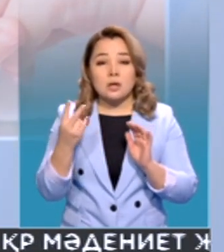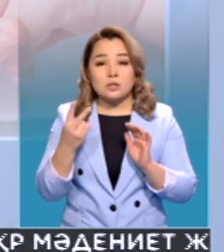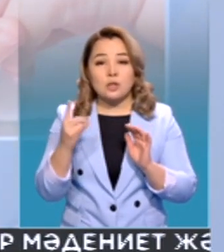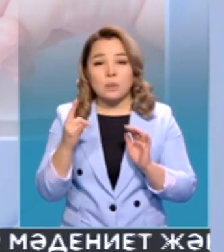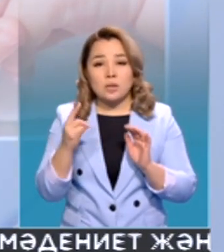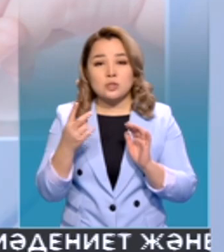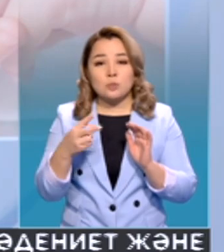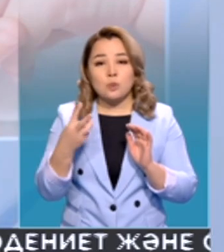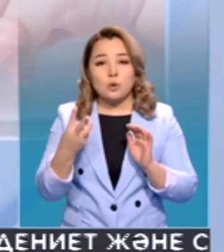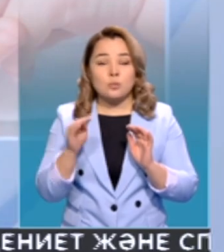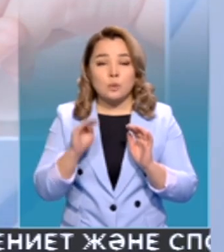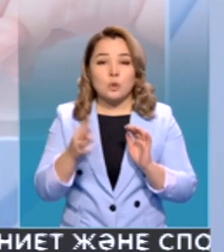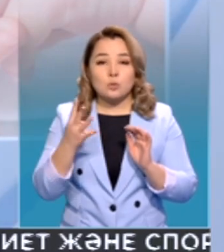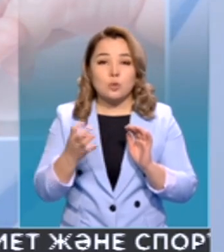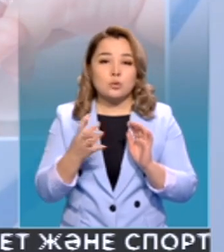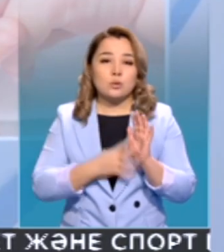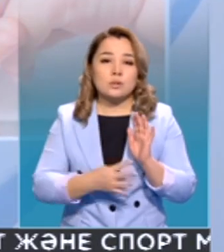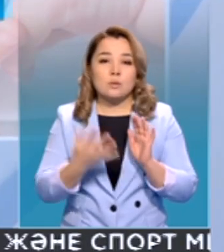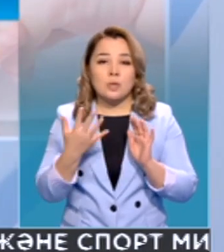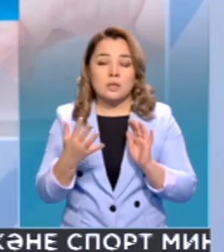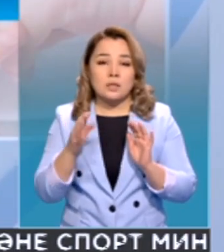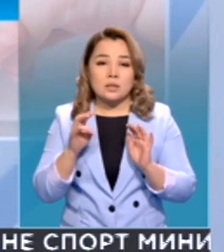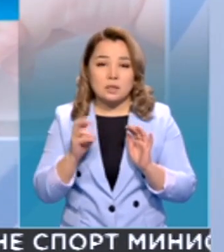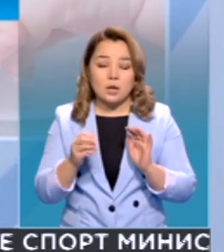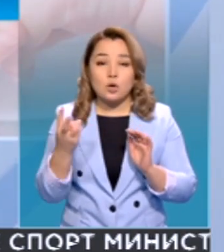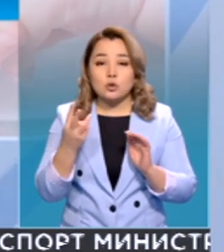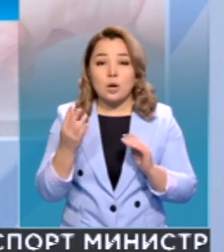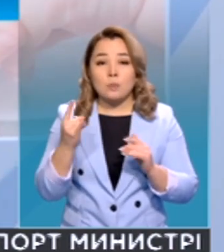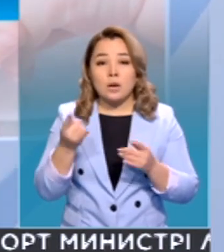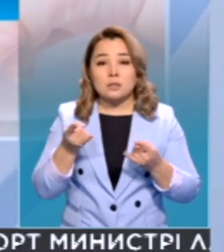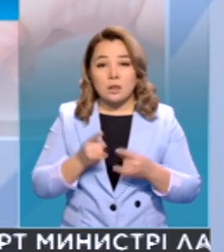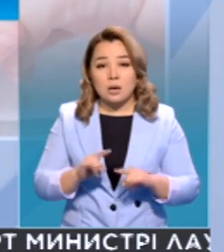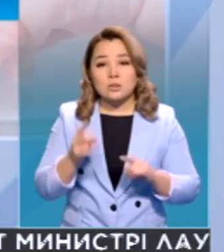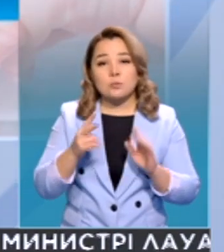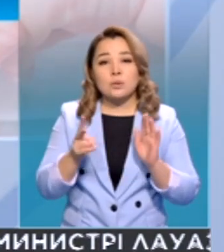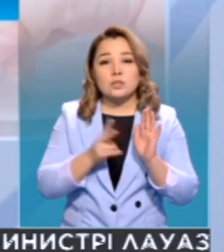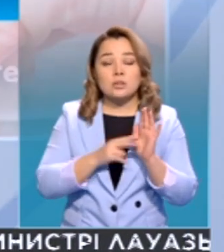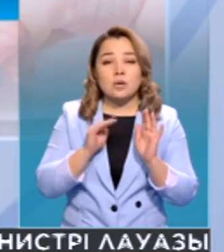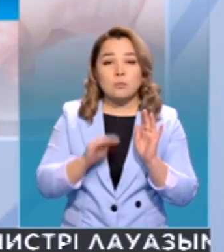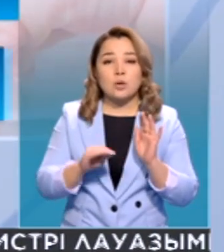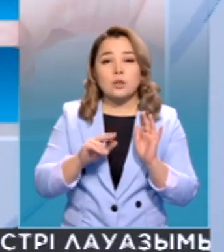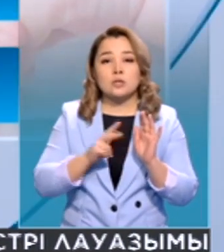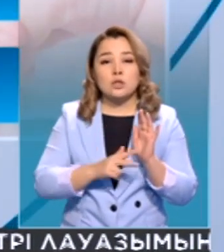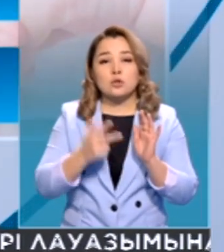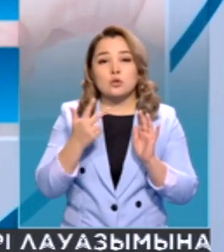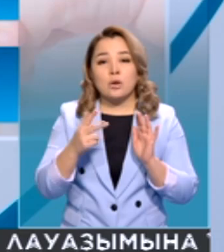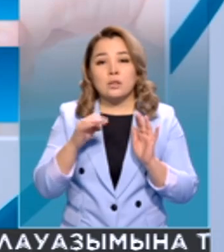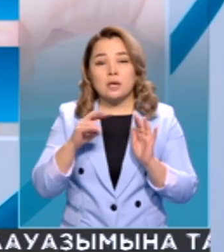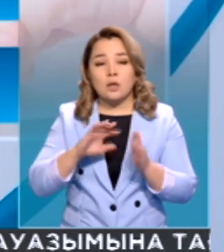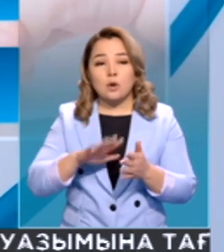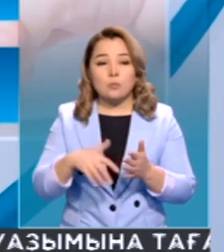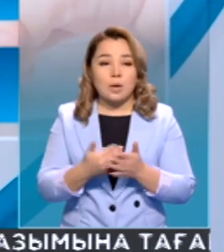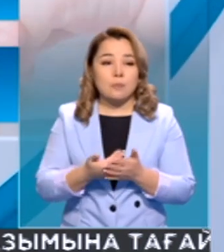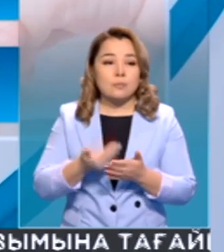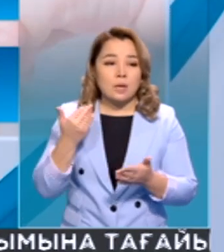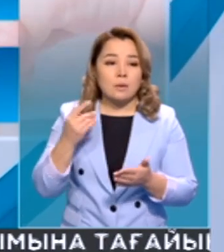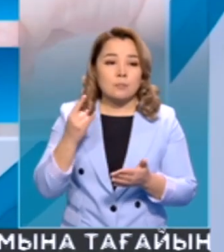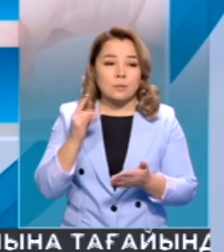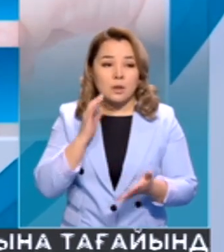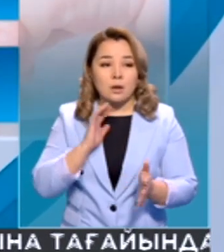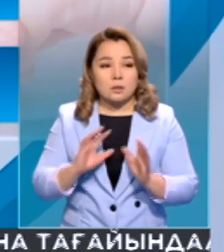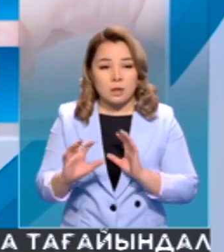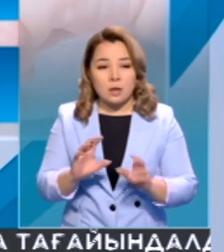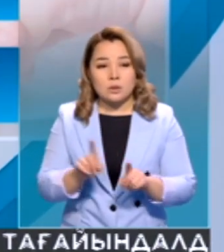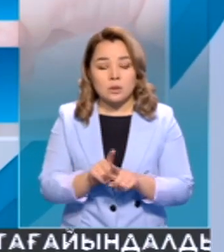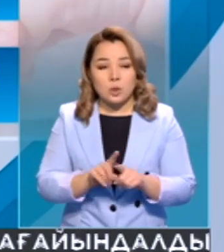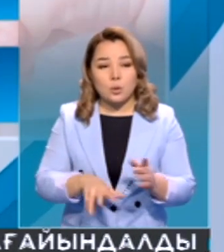балаға 23495 теңге, үшінші балаға 27083 теңге беріледі. Бұған дейін президент бала күтіміне